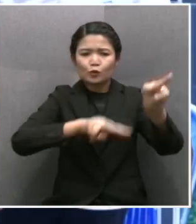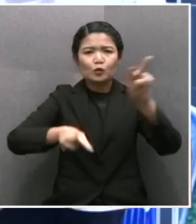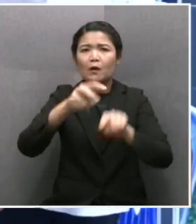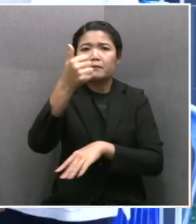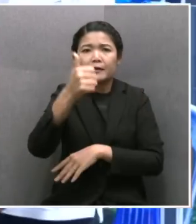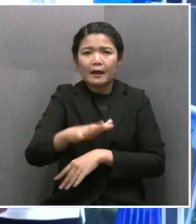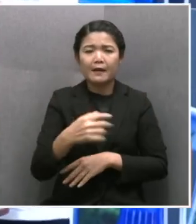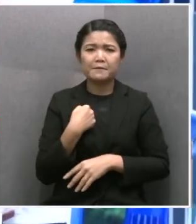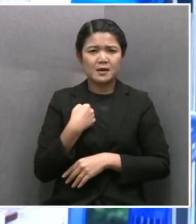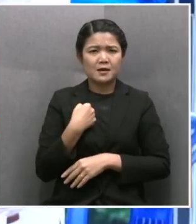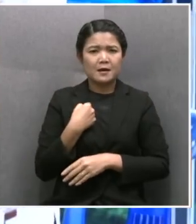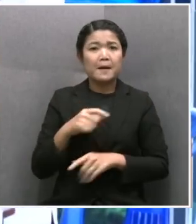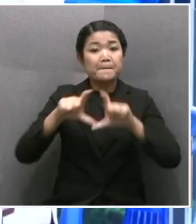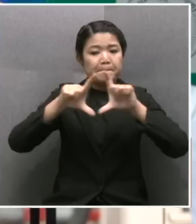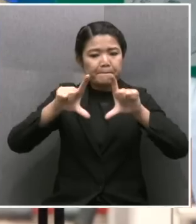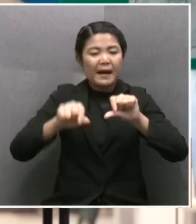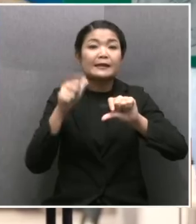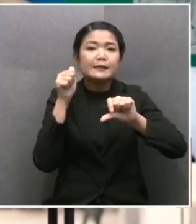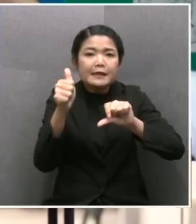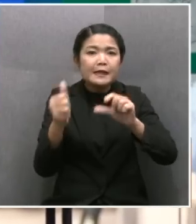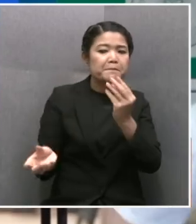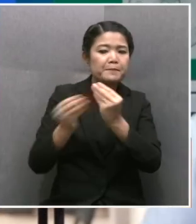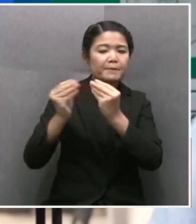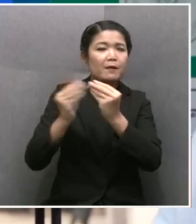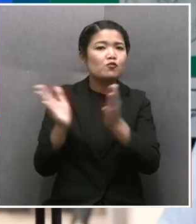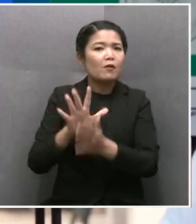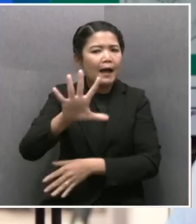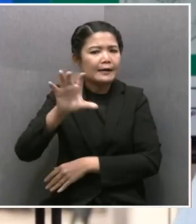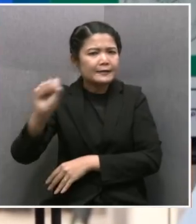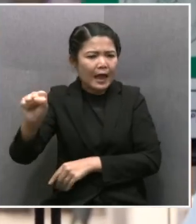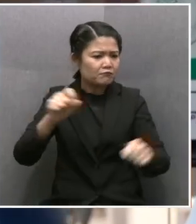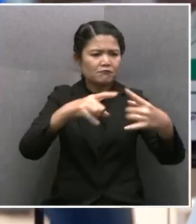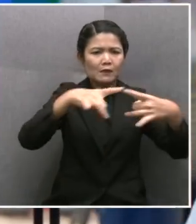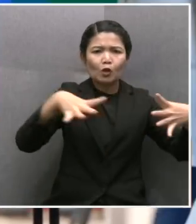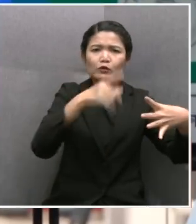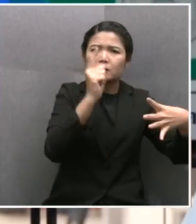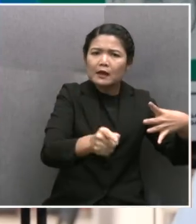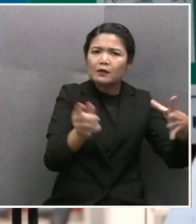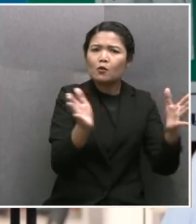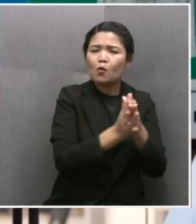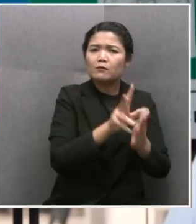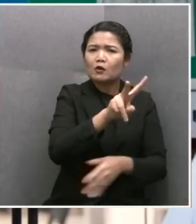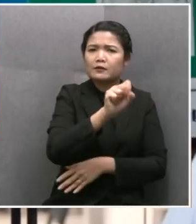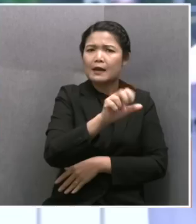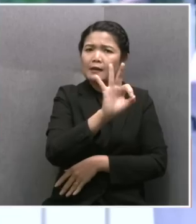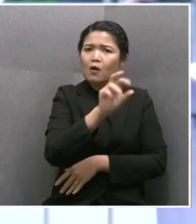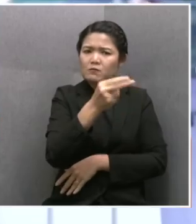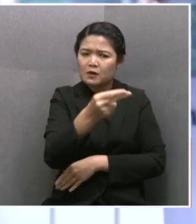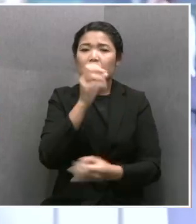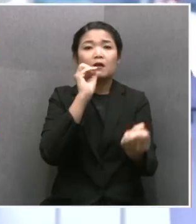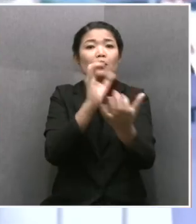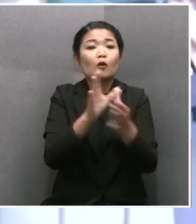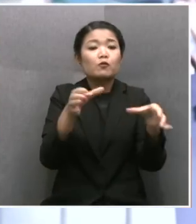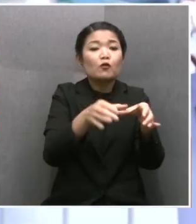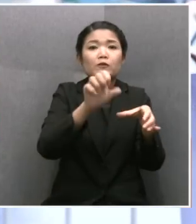มีการบวกเพิ่มจำนวนบัตรดีกว่า 500,000ใบซึ่งเกินความจริงไปกว่า 290,000คะแนนก่อให้เกิดความเสียหายกับพรรค